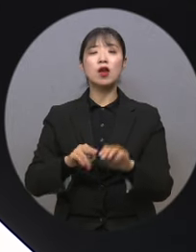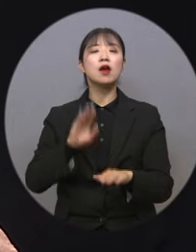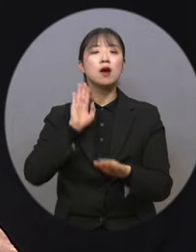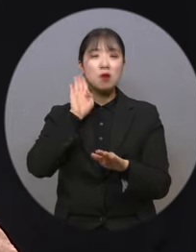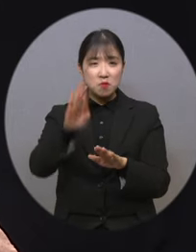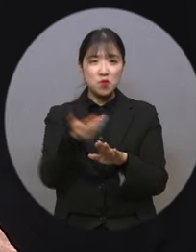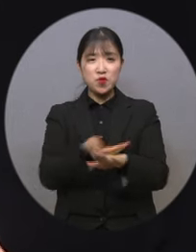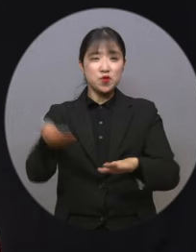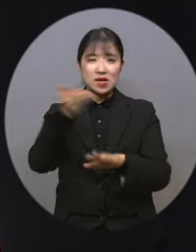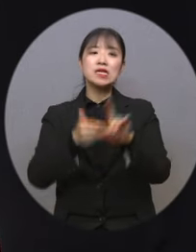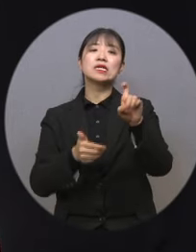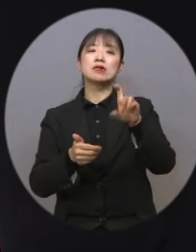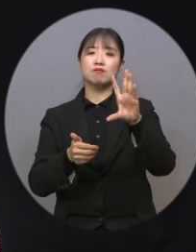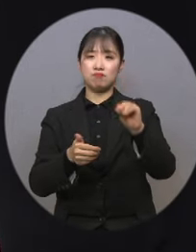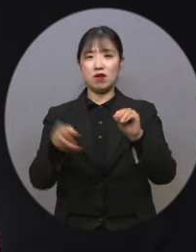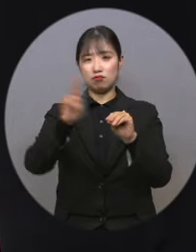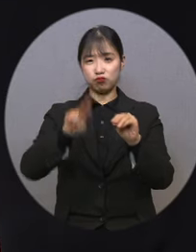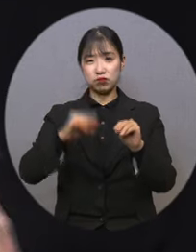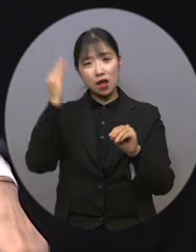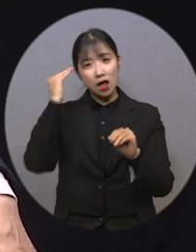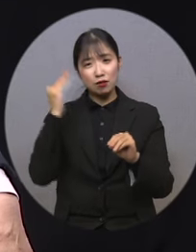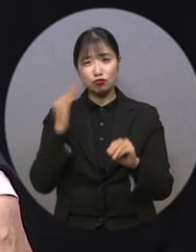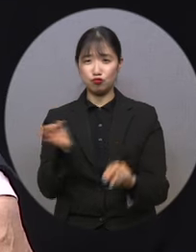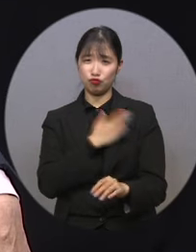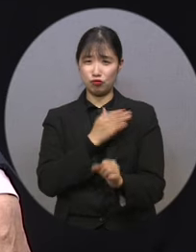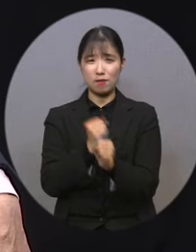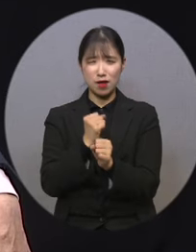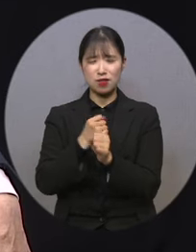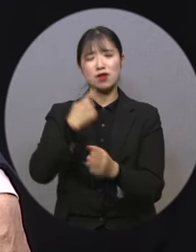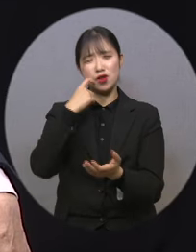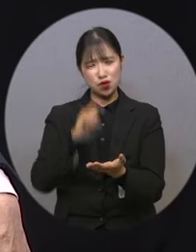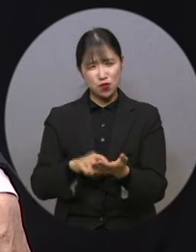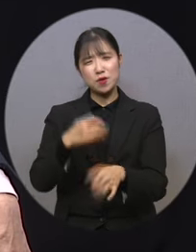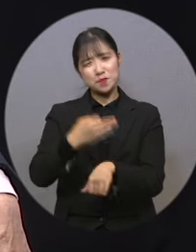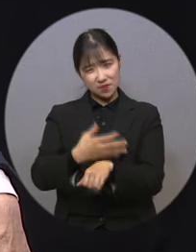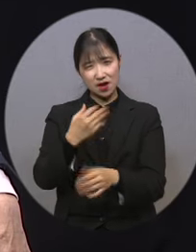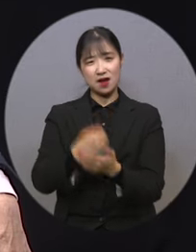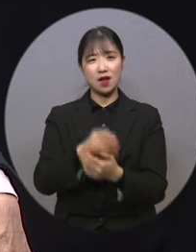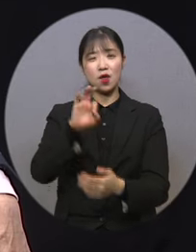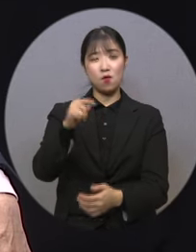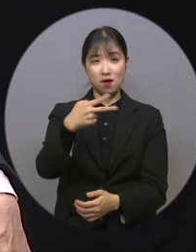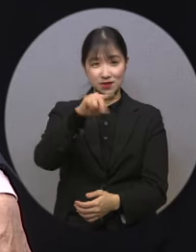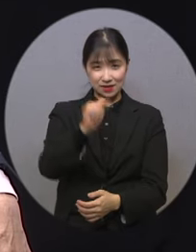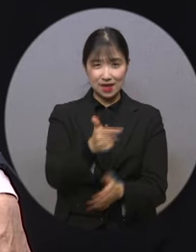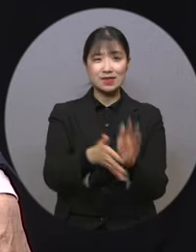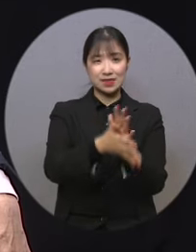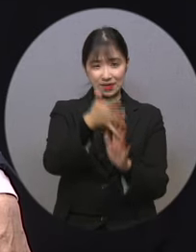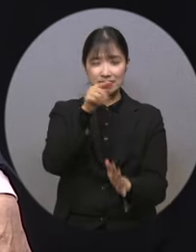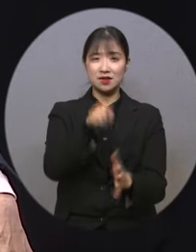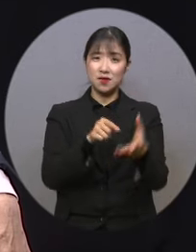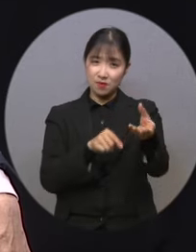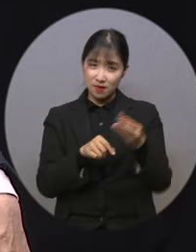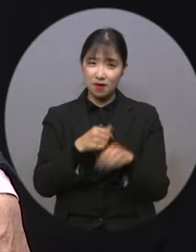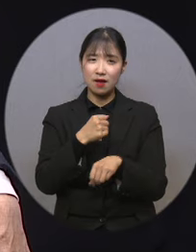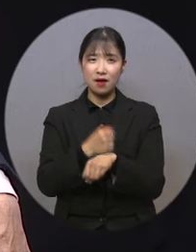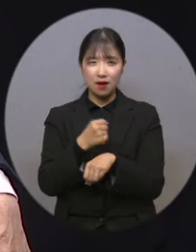있습니다. 대한민국 부자 만드는 거. 간단합니다. 아까 원산시 이야기했죠. 예. 원산시도